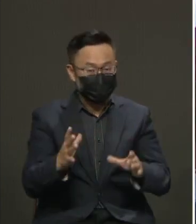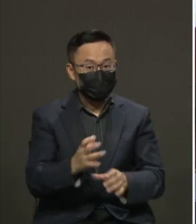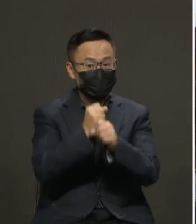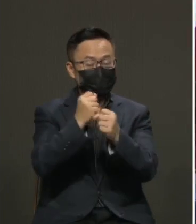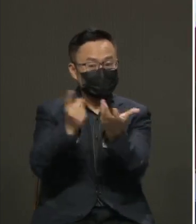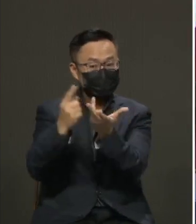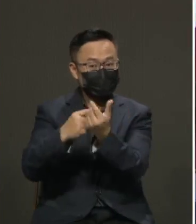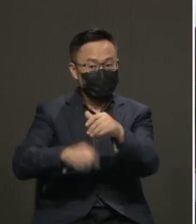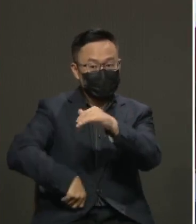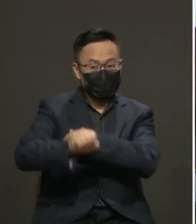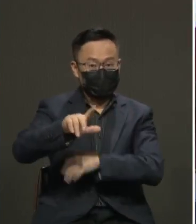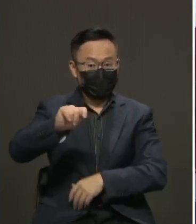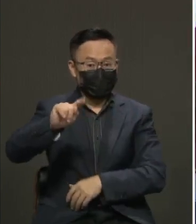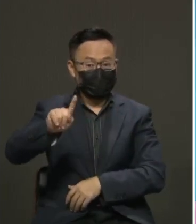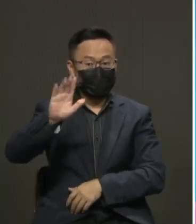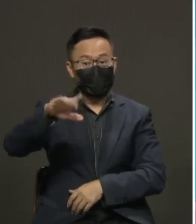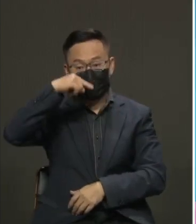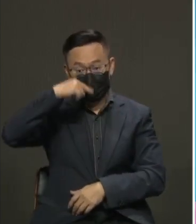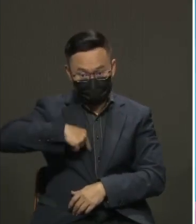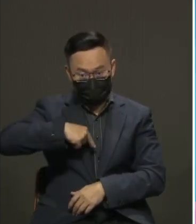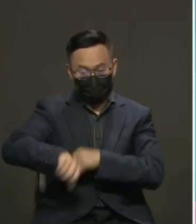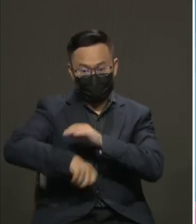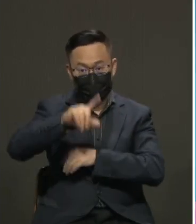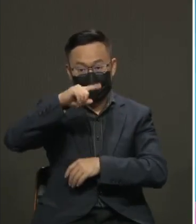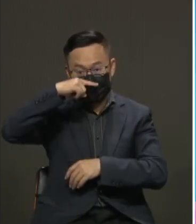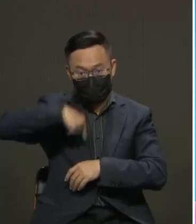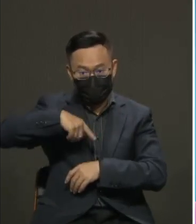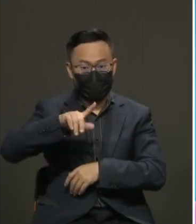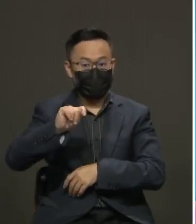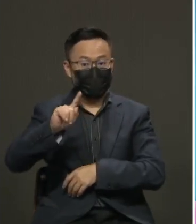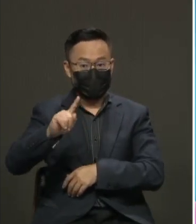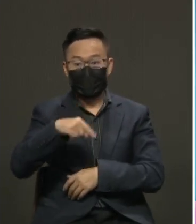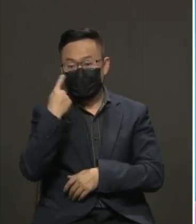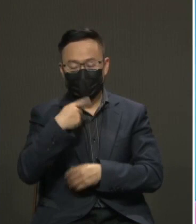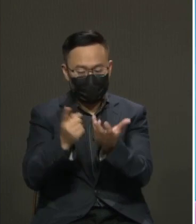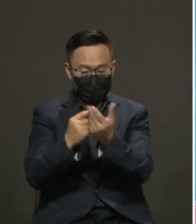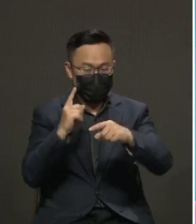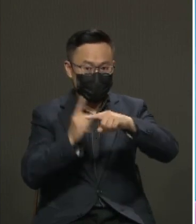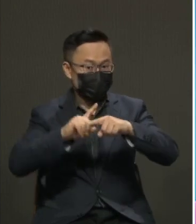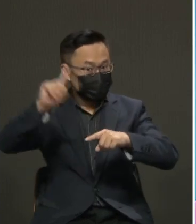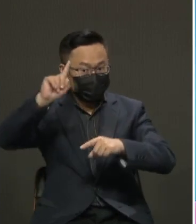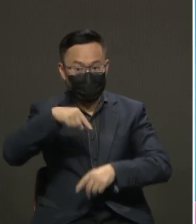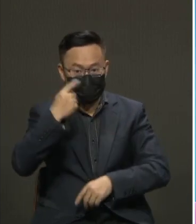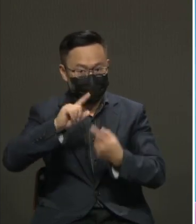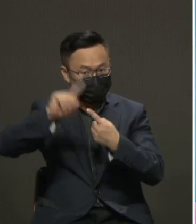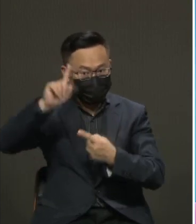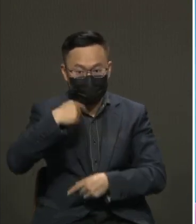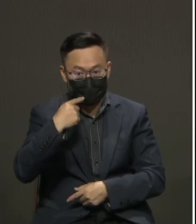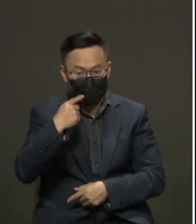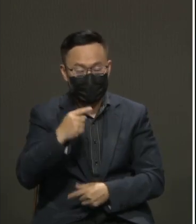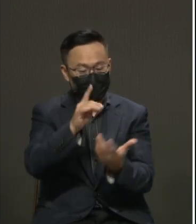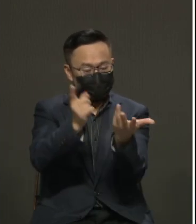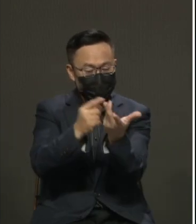ารางคะแนนสำหรับศึกฟุตบอลรีโวไทยลีกกันหน่อยนะคะตอนนี้ใครนำเป็นจ่าฝูงแล้วบ้างใครที่ยังไม่แพ้ใครเลยบ้างไปดูกันหน่อยค่ะ อย